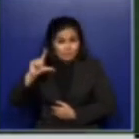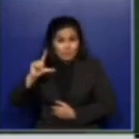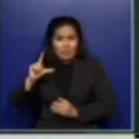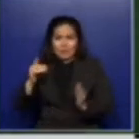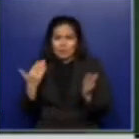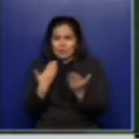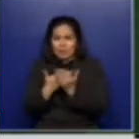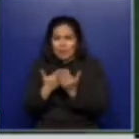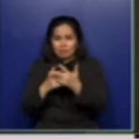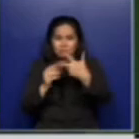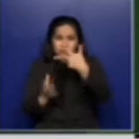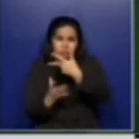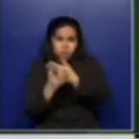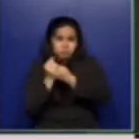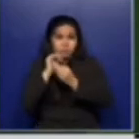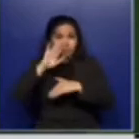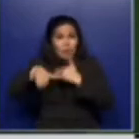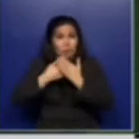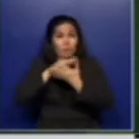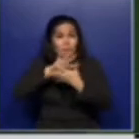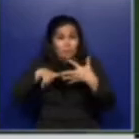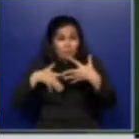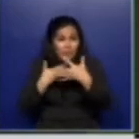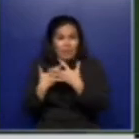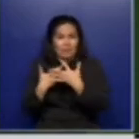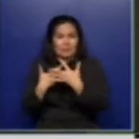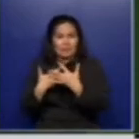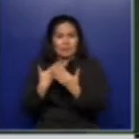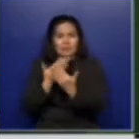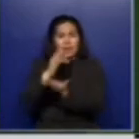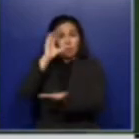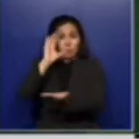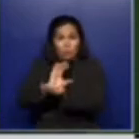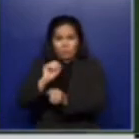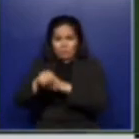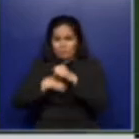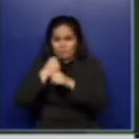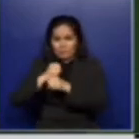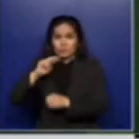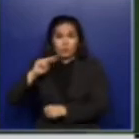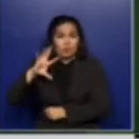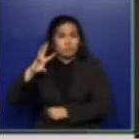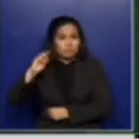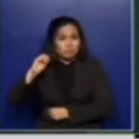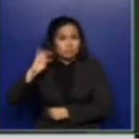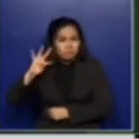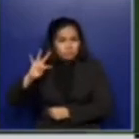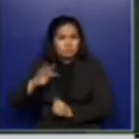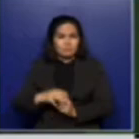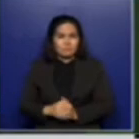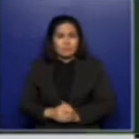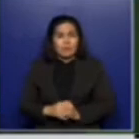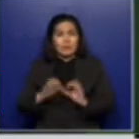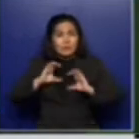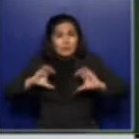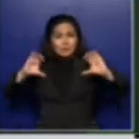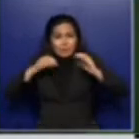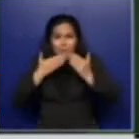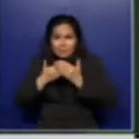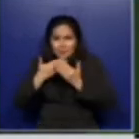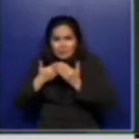าณรายจ่ายที่รัฐบาลวางแผนไว้สำหรับปี2564แล้วรัฐบาลจะนำรายได้มาจากไ